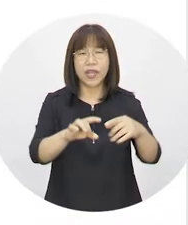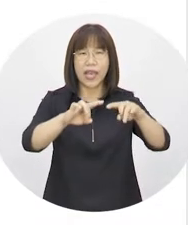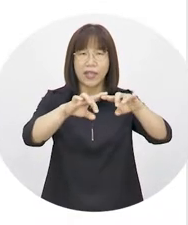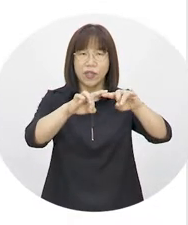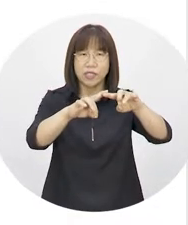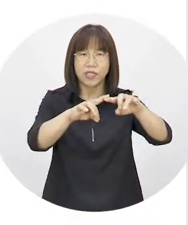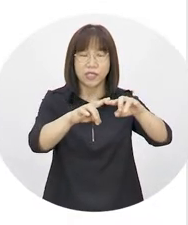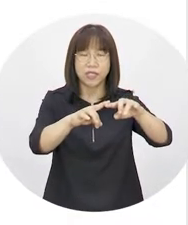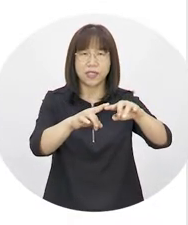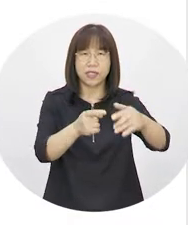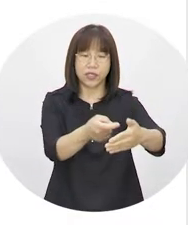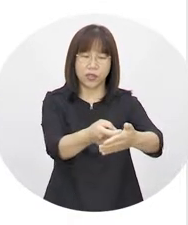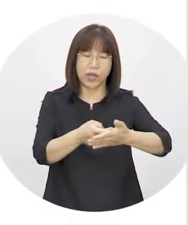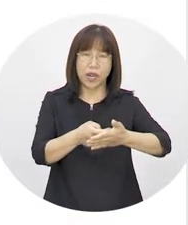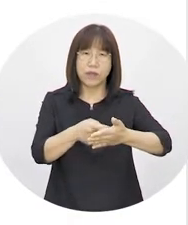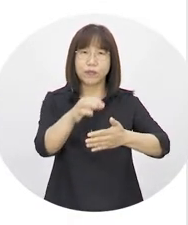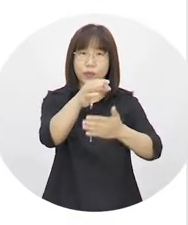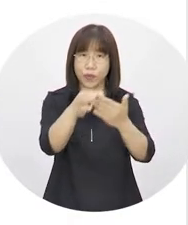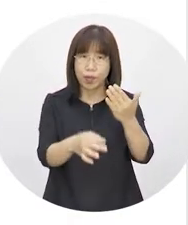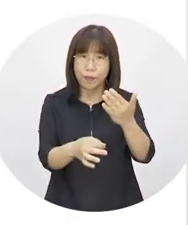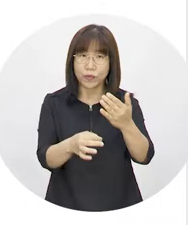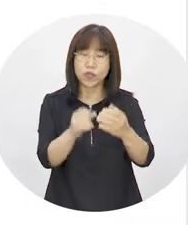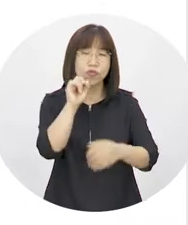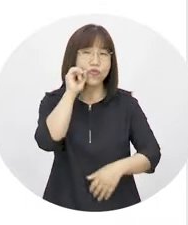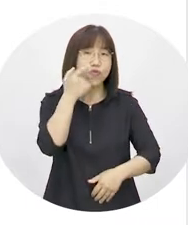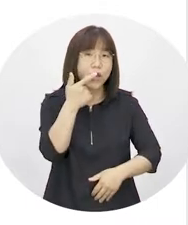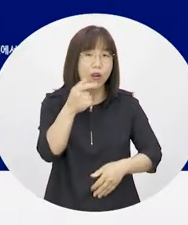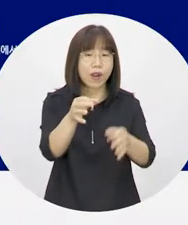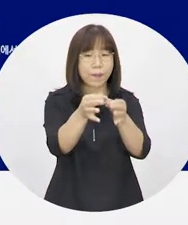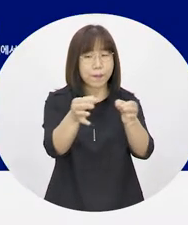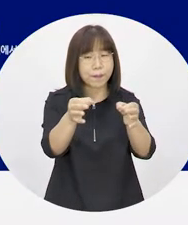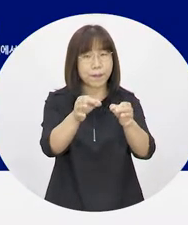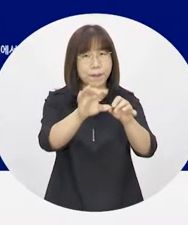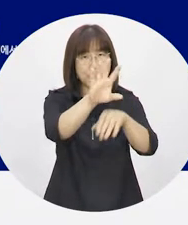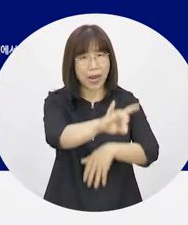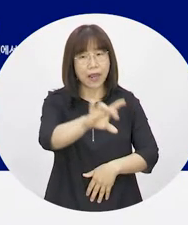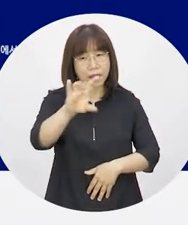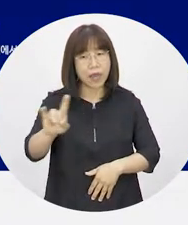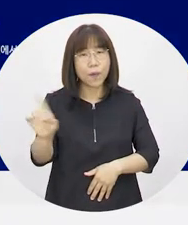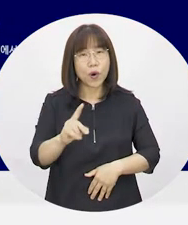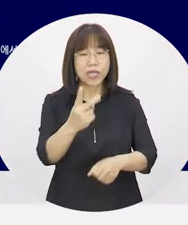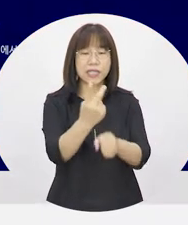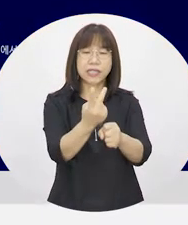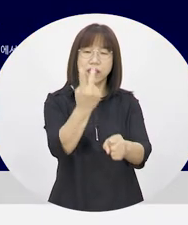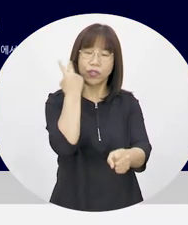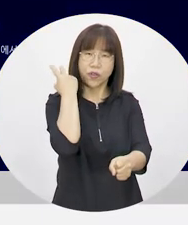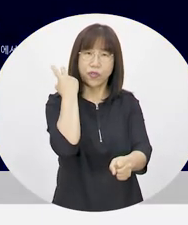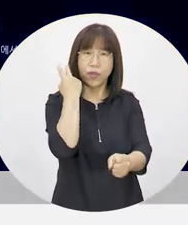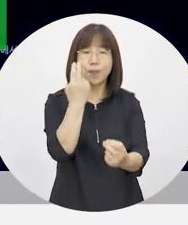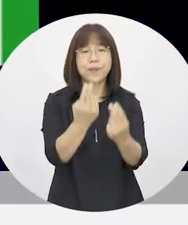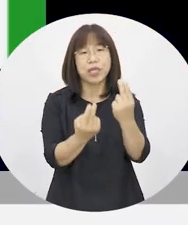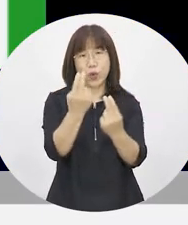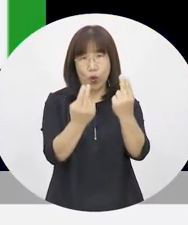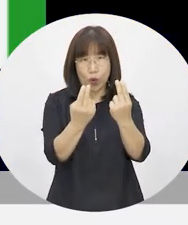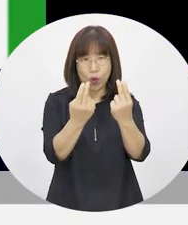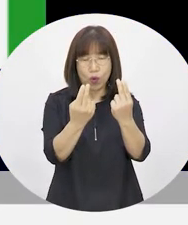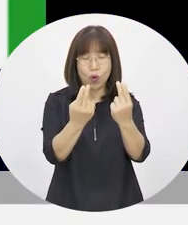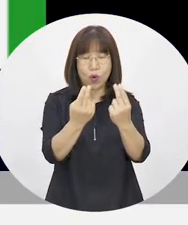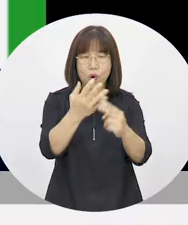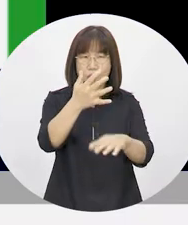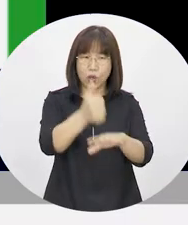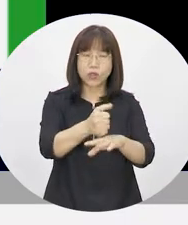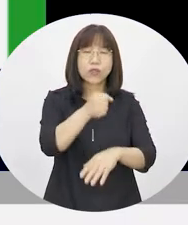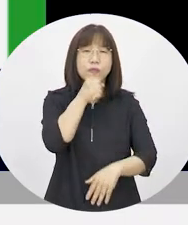절약 프로그램입니다. 6개월마다 최근 2년 전 같은 기간과 비교해 에너지를 절감한 회원에게는 최대